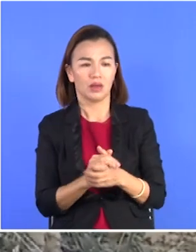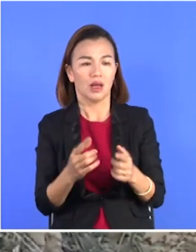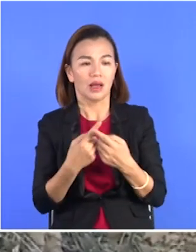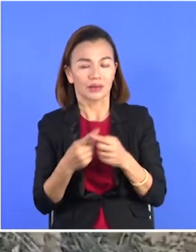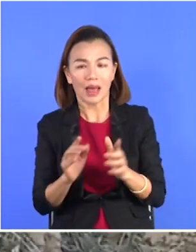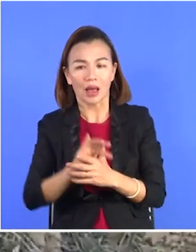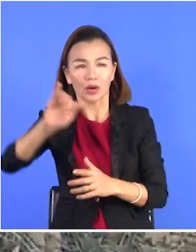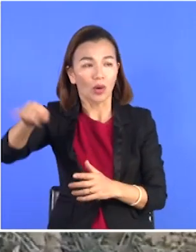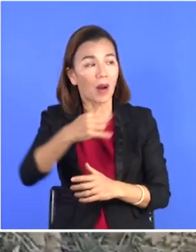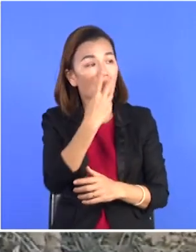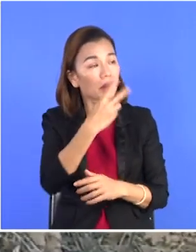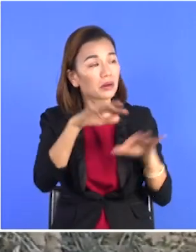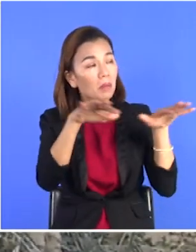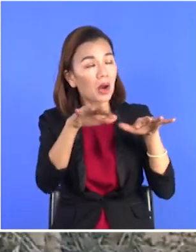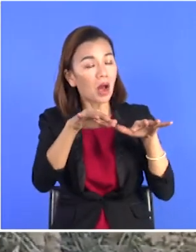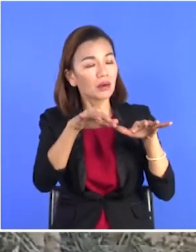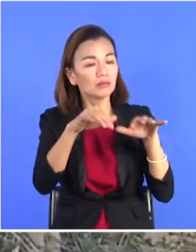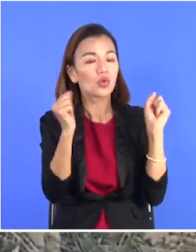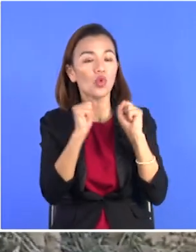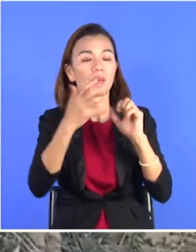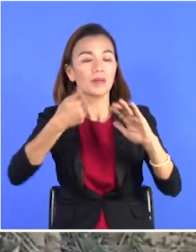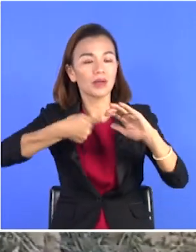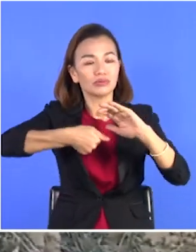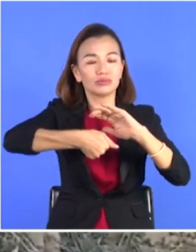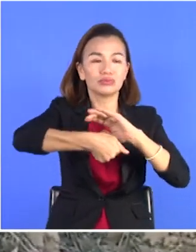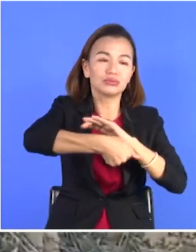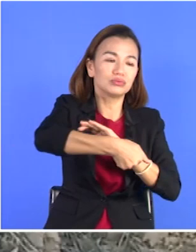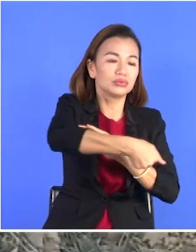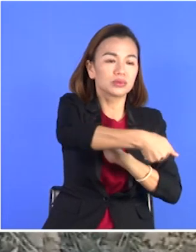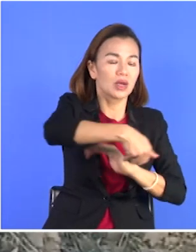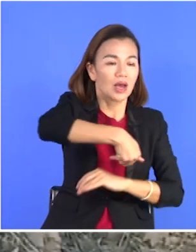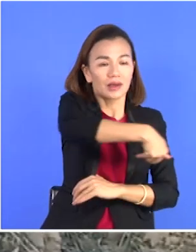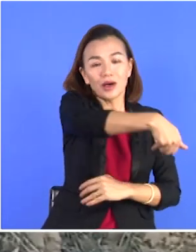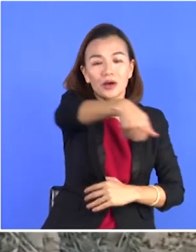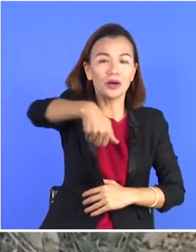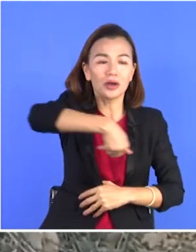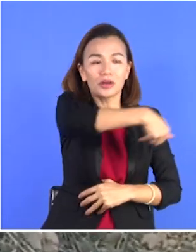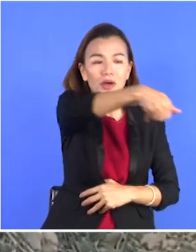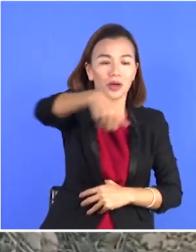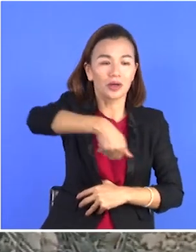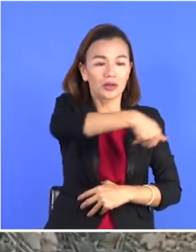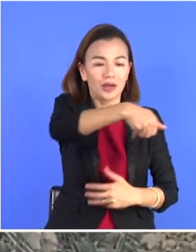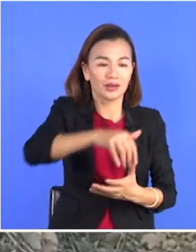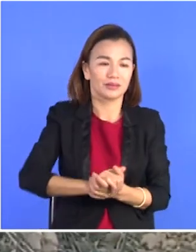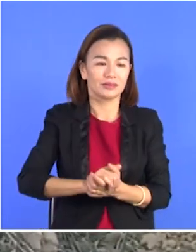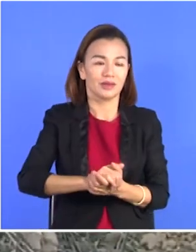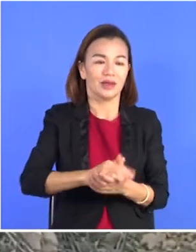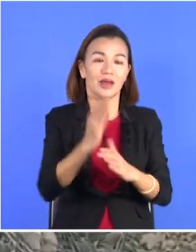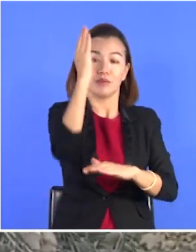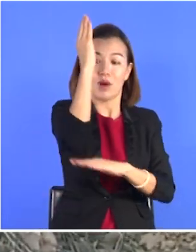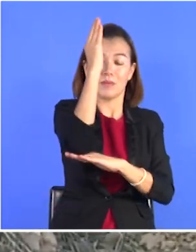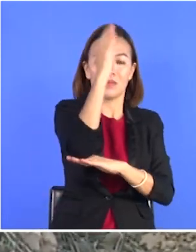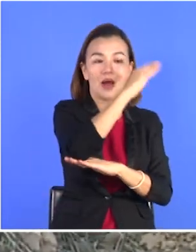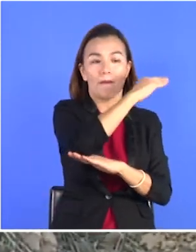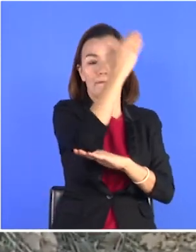อะไรอันตรายอะไรเเก็เลยเกิดความจริเไม่กลัวแล้วเดี๋ยวเเนี่เขมาเขมามาถึงไร่ม 2ไฟแล้วก็เหยียบอืเไม่